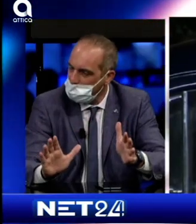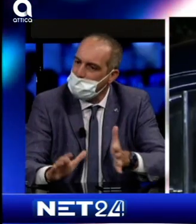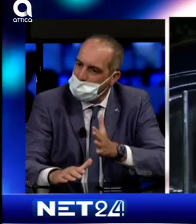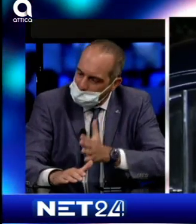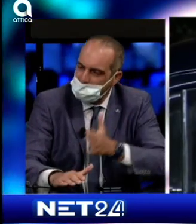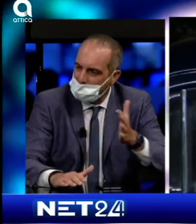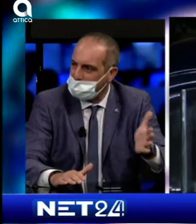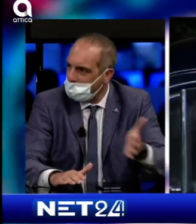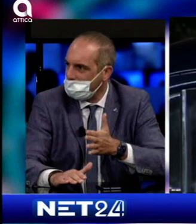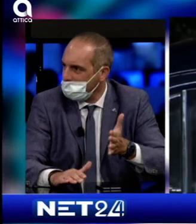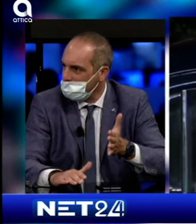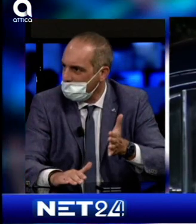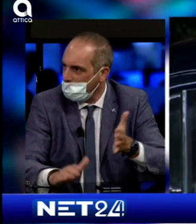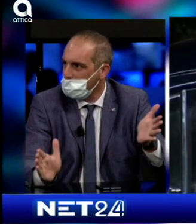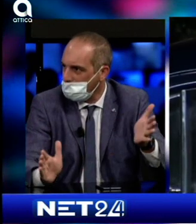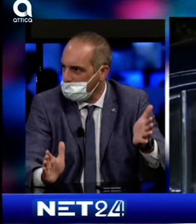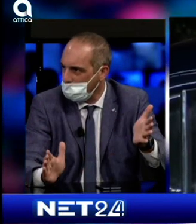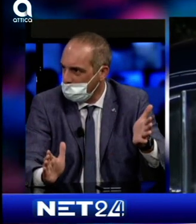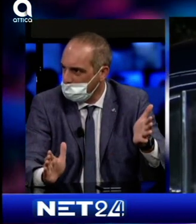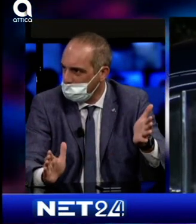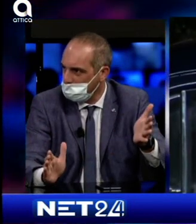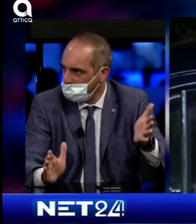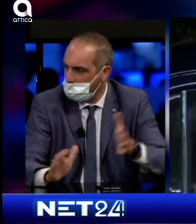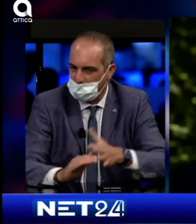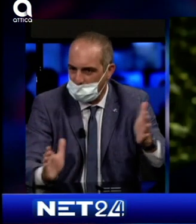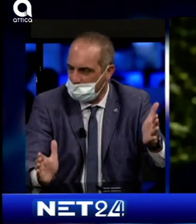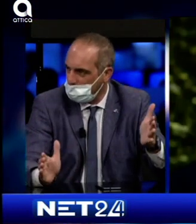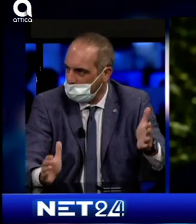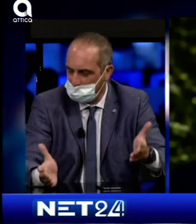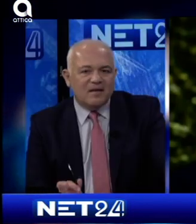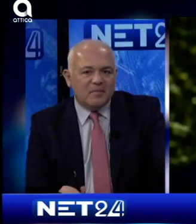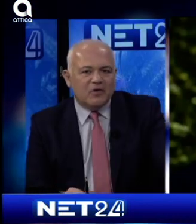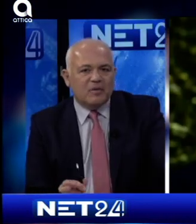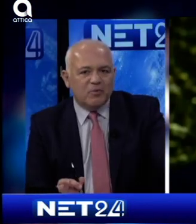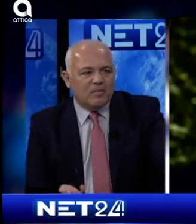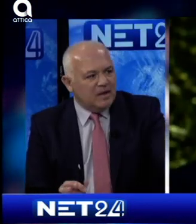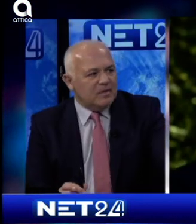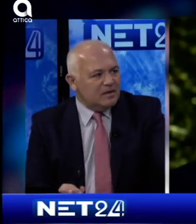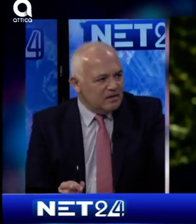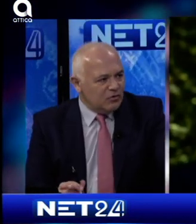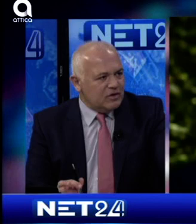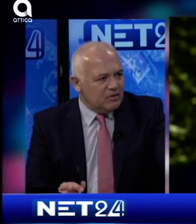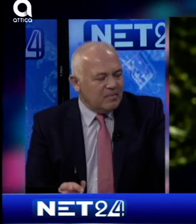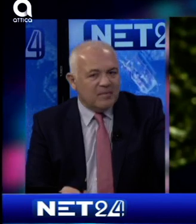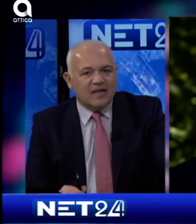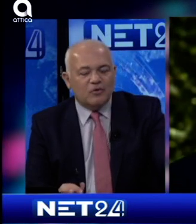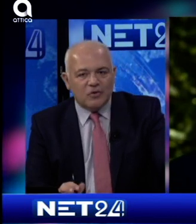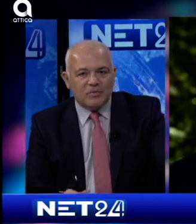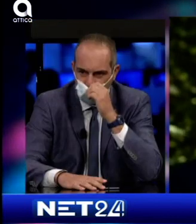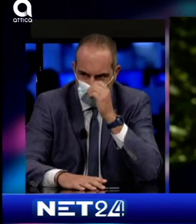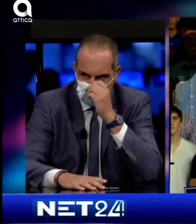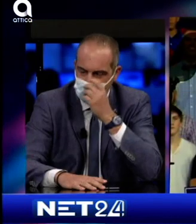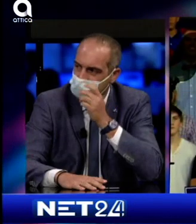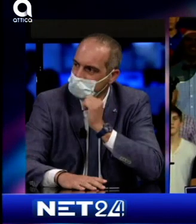Biden, και αυτή θα έχει θετικά και αρνητικά στοιχεία όπως έχουν όλες τις Προεδρίες. Ναι. Δεν θέλω να είμαι. Το δηλαδή, θέμα είναι να μην γίνονται πόλεμοι, να μην οξύνουν τα πράγματα, αυτό, να τον